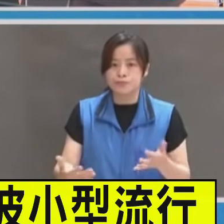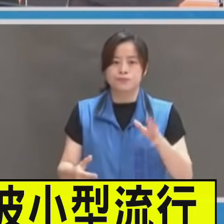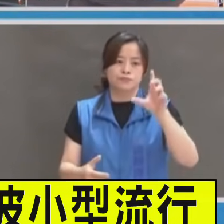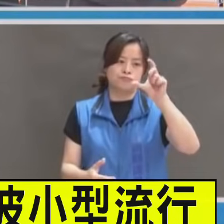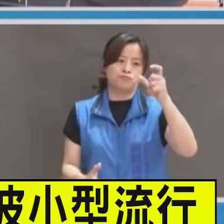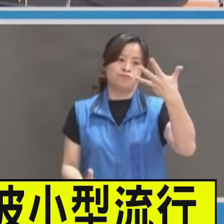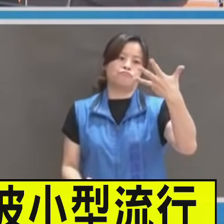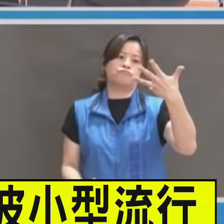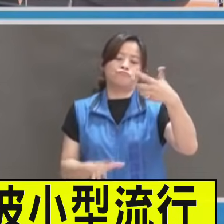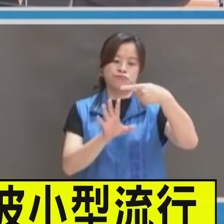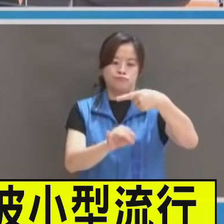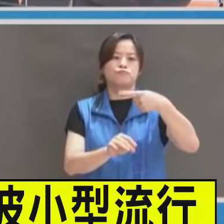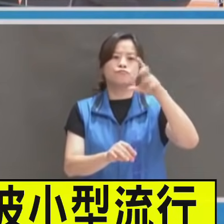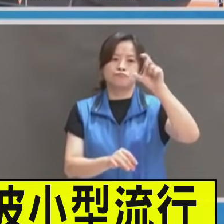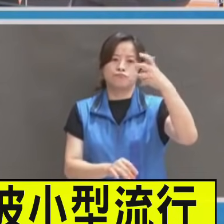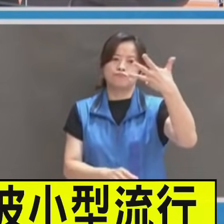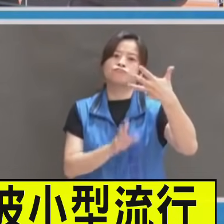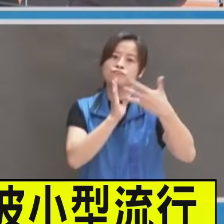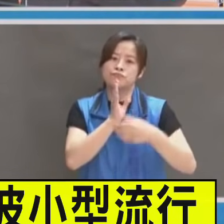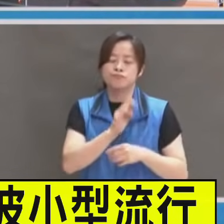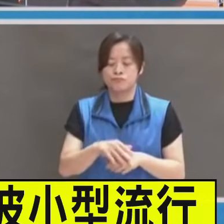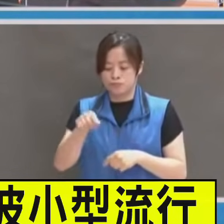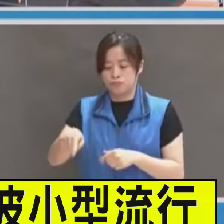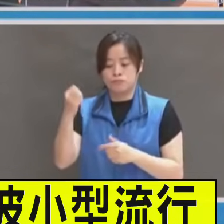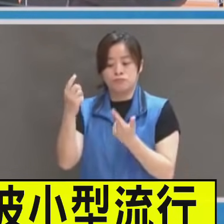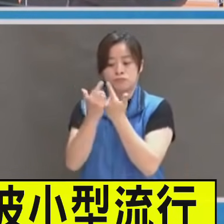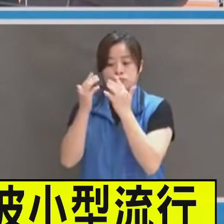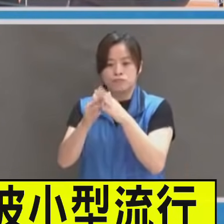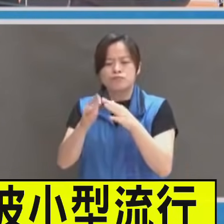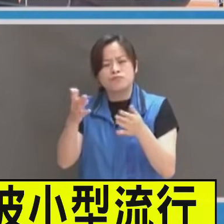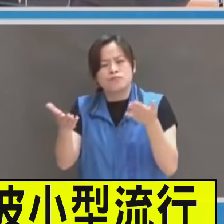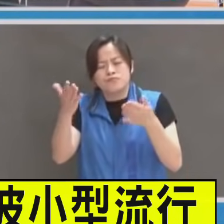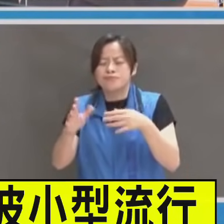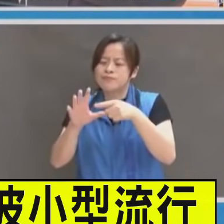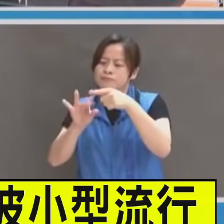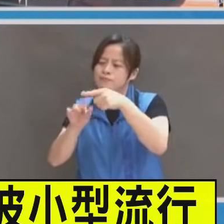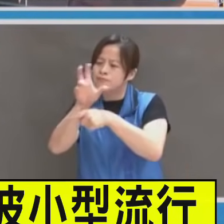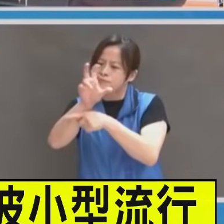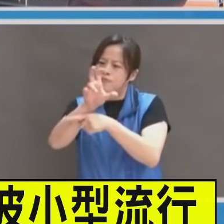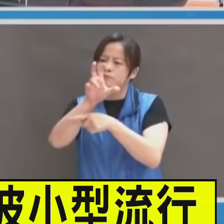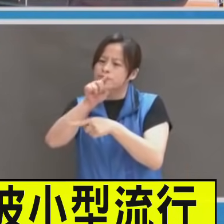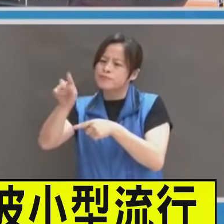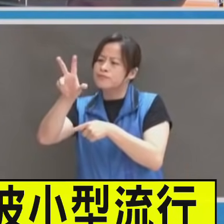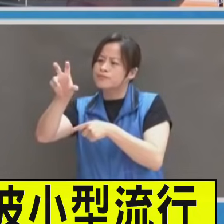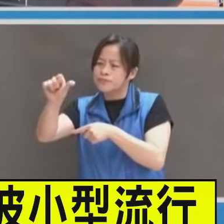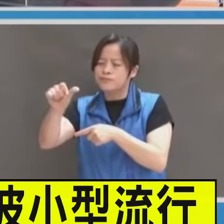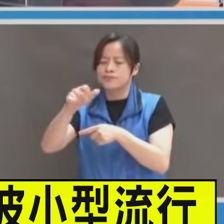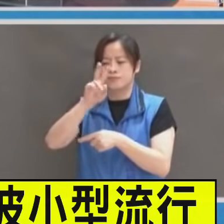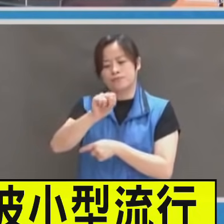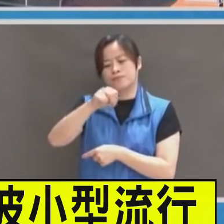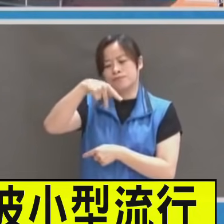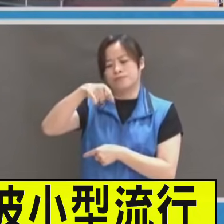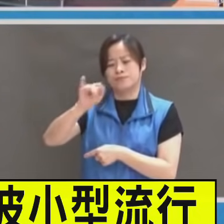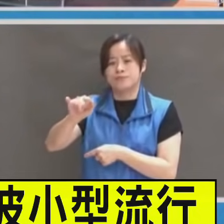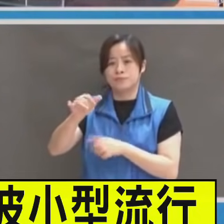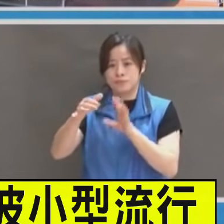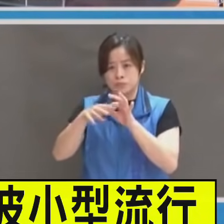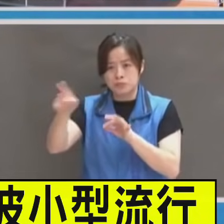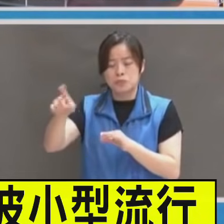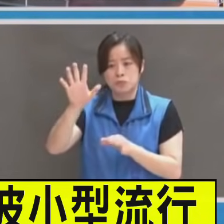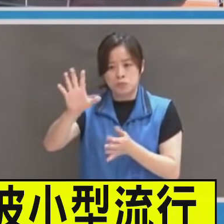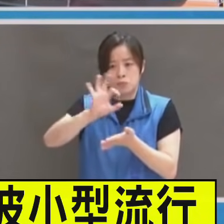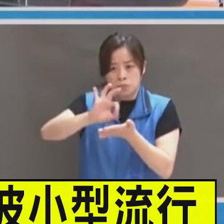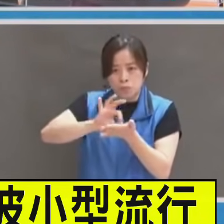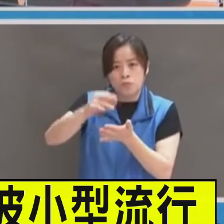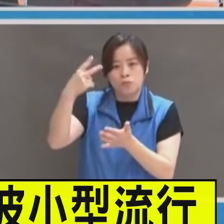了 1.45 到 1.73， 各位可以很明显看到这个就是我们现在的现况。也就是说我们还是非常